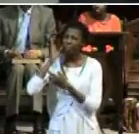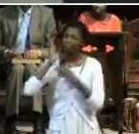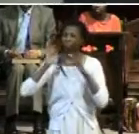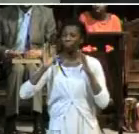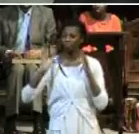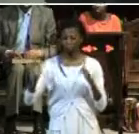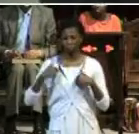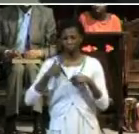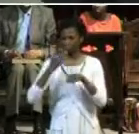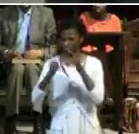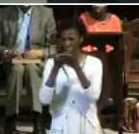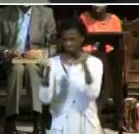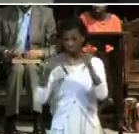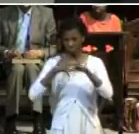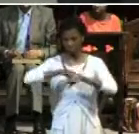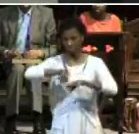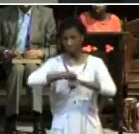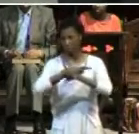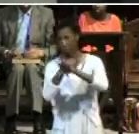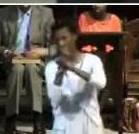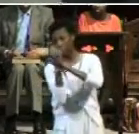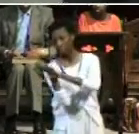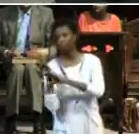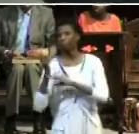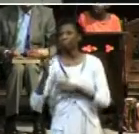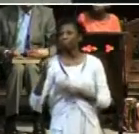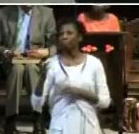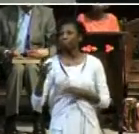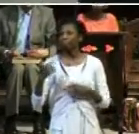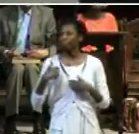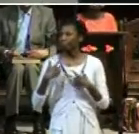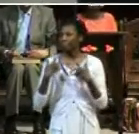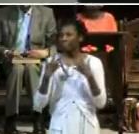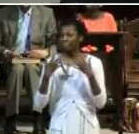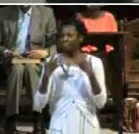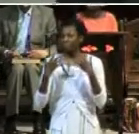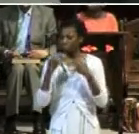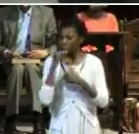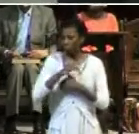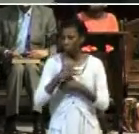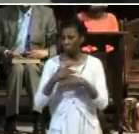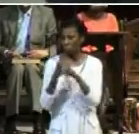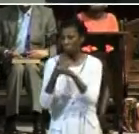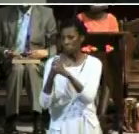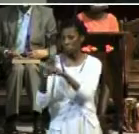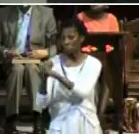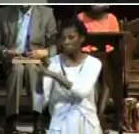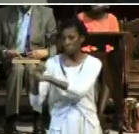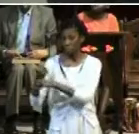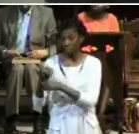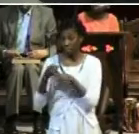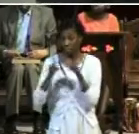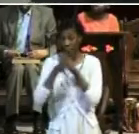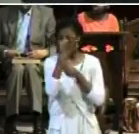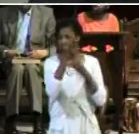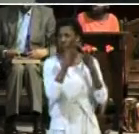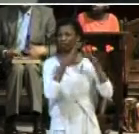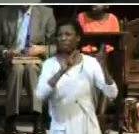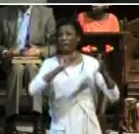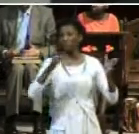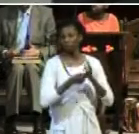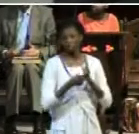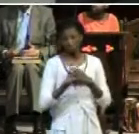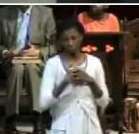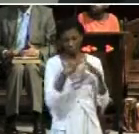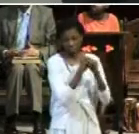Je vais faire simple, je vois que le temps passe, et donc je serai un peu rapide, je l'ai été également à Nice, mais finalement,